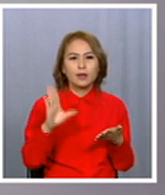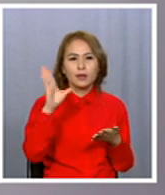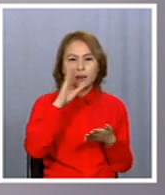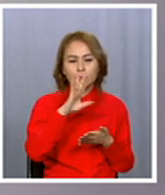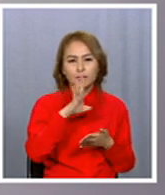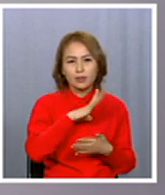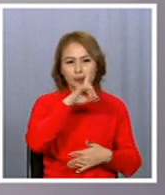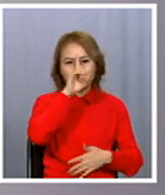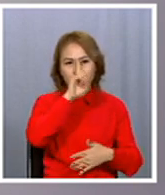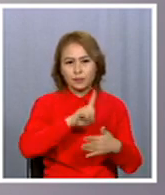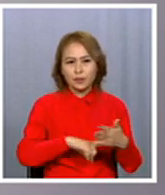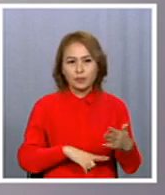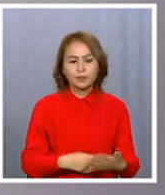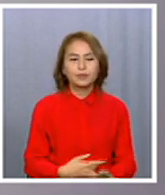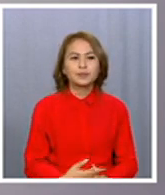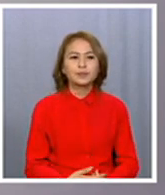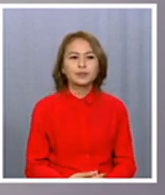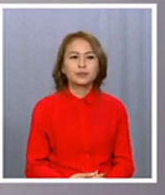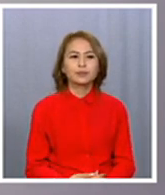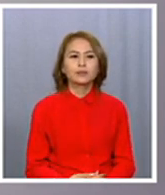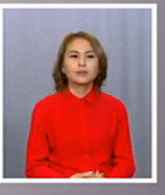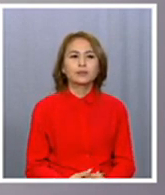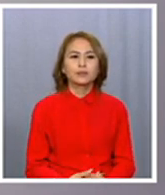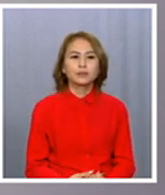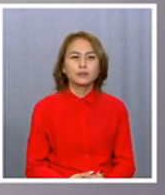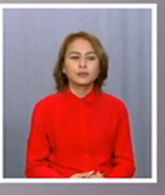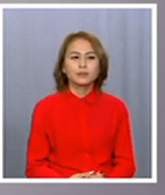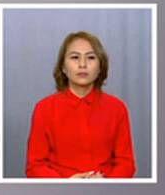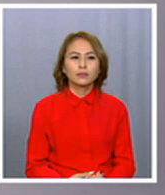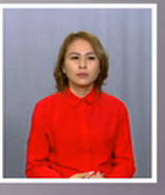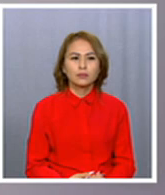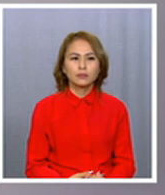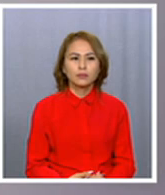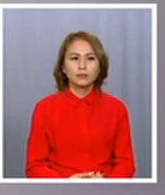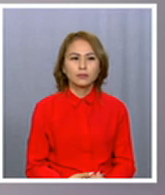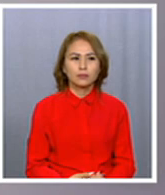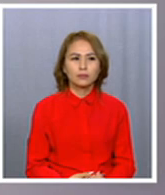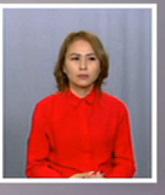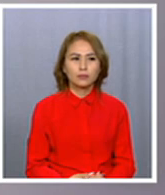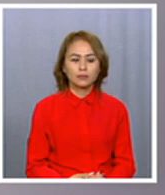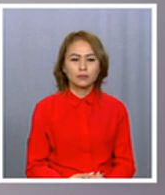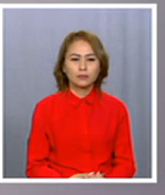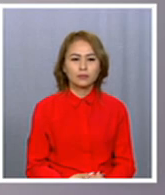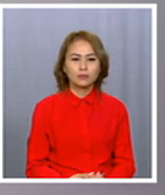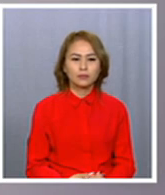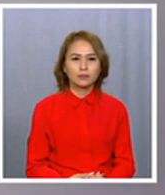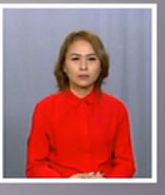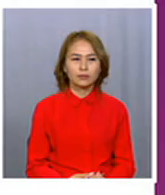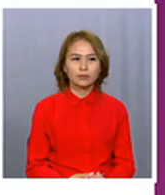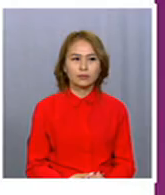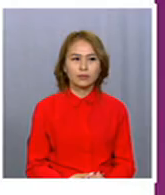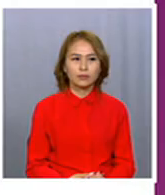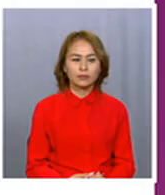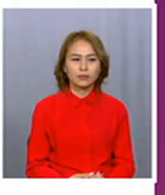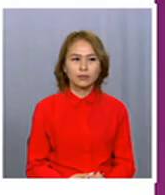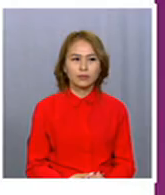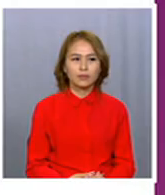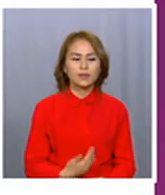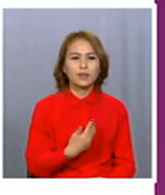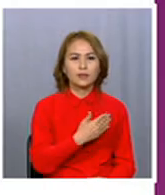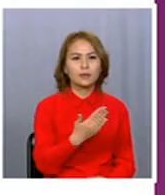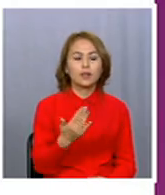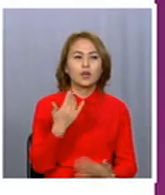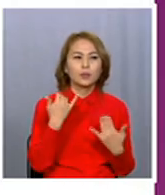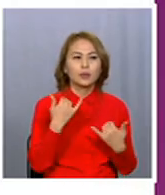деген сенімдемін. Жарайсыздар. Ал енді сабағымызды қорытындылайық. Сіздер